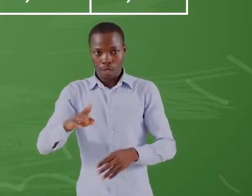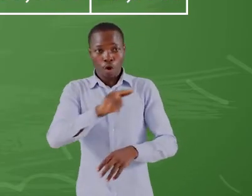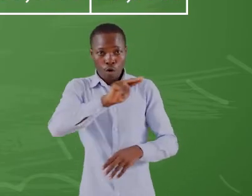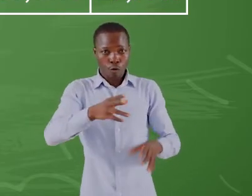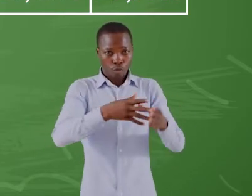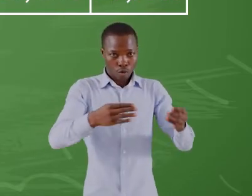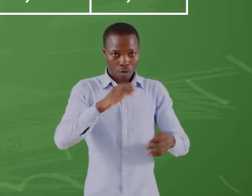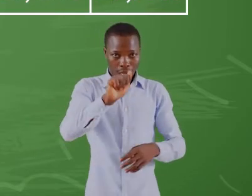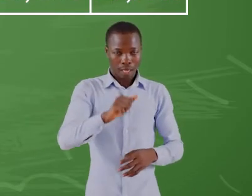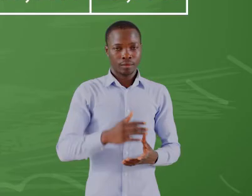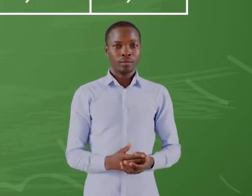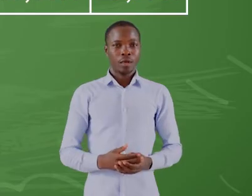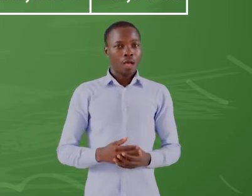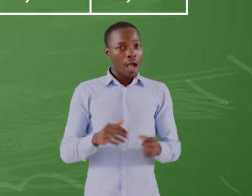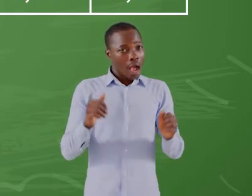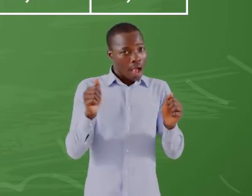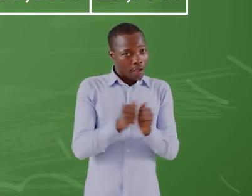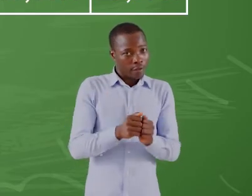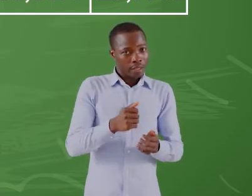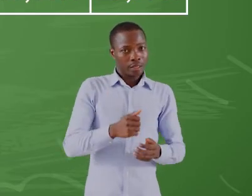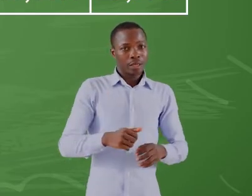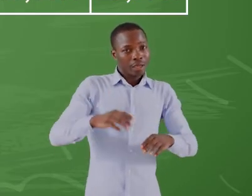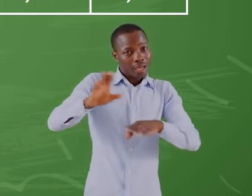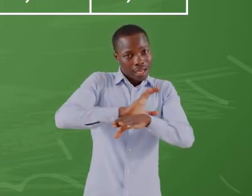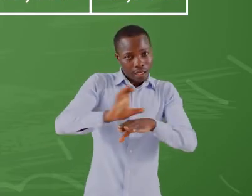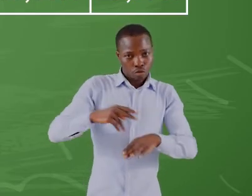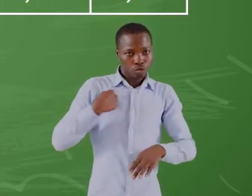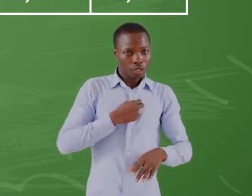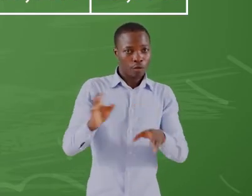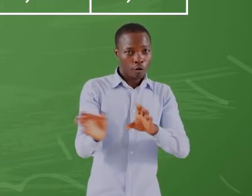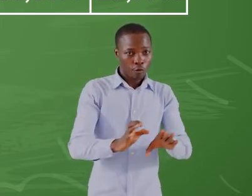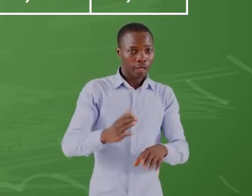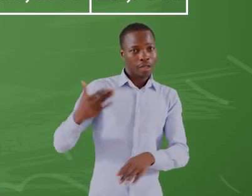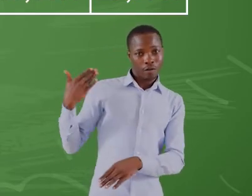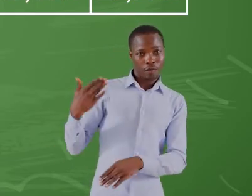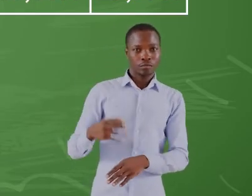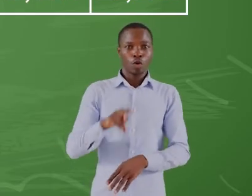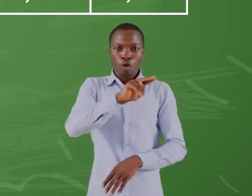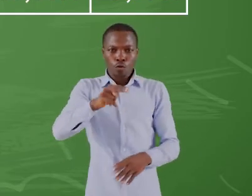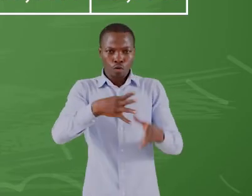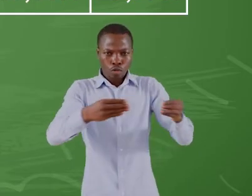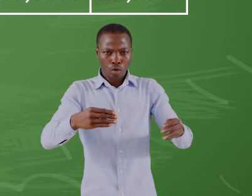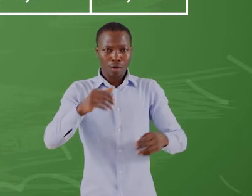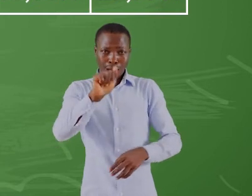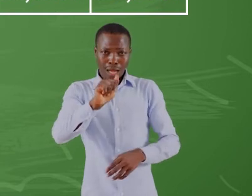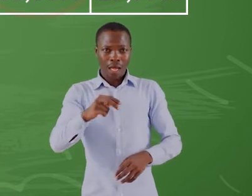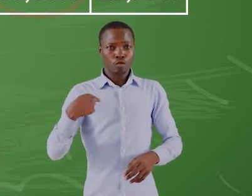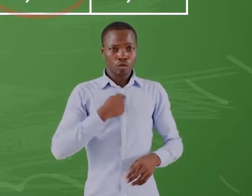la porosité, à l'aide du calcul que nous avons effectué, au niveau du sol A, nous